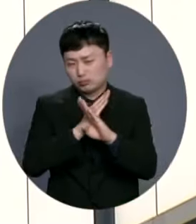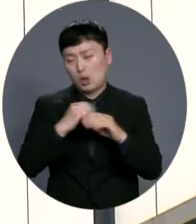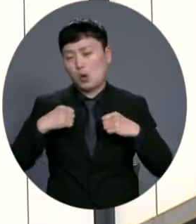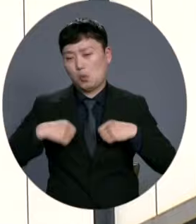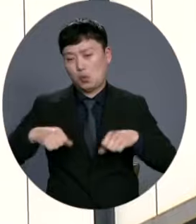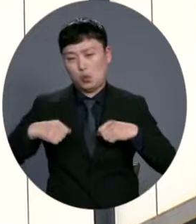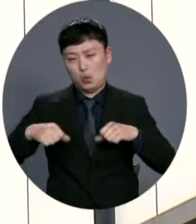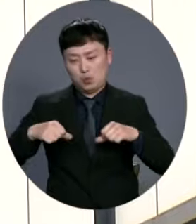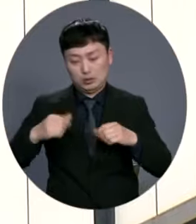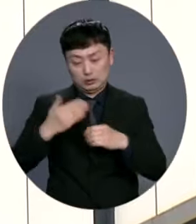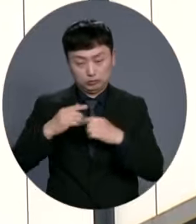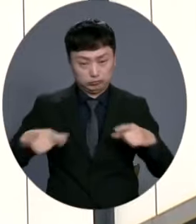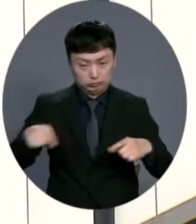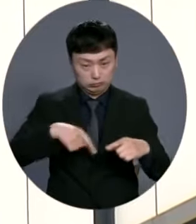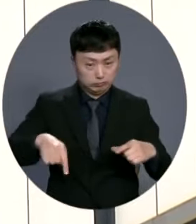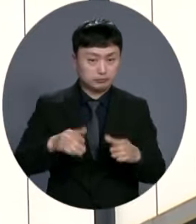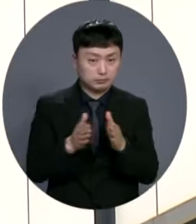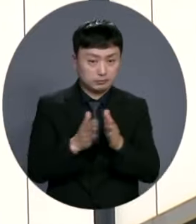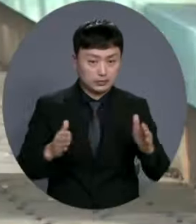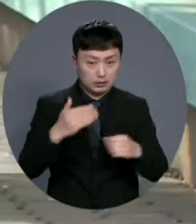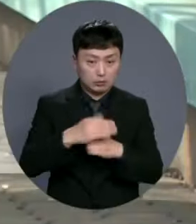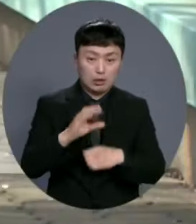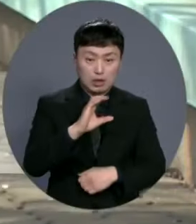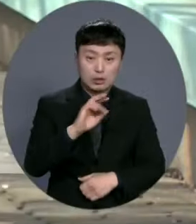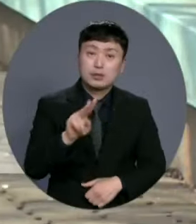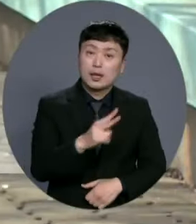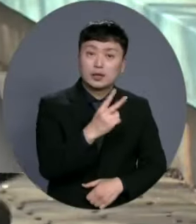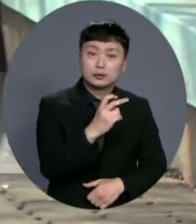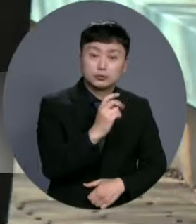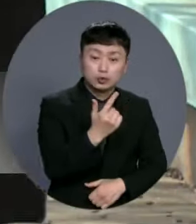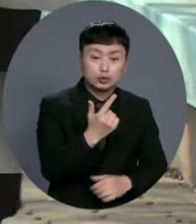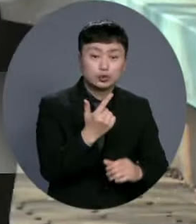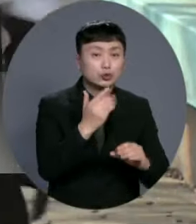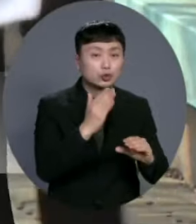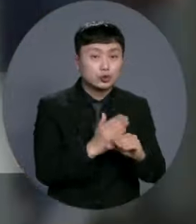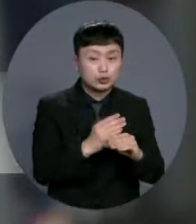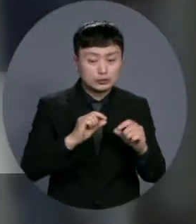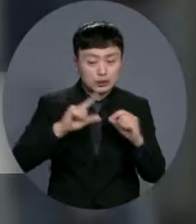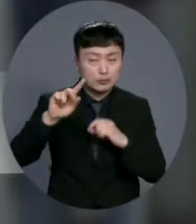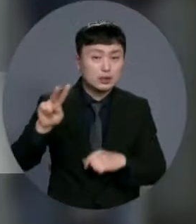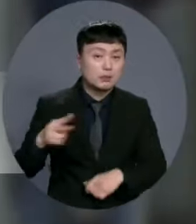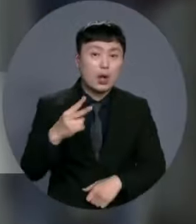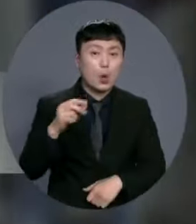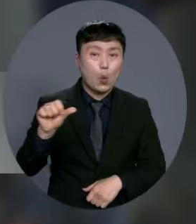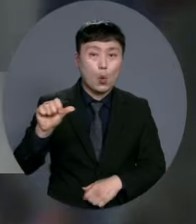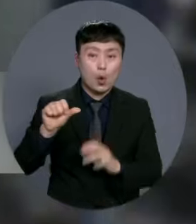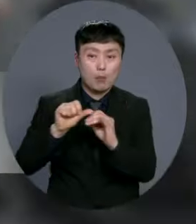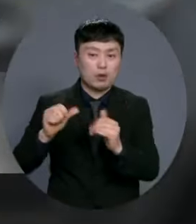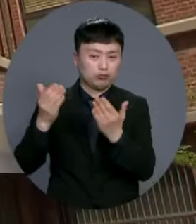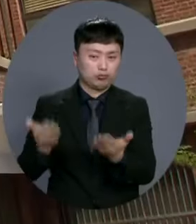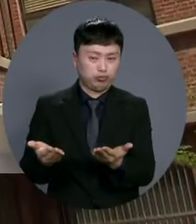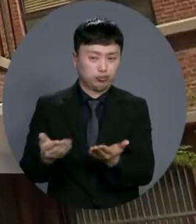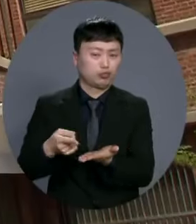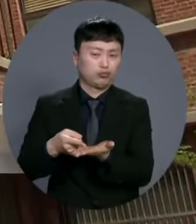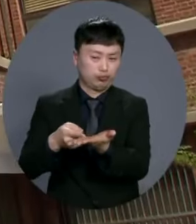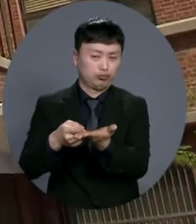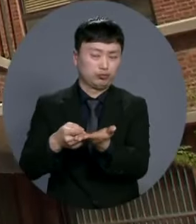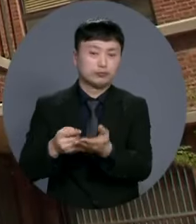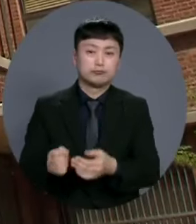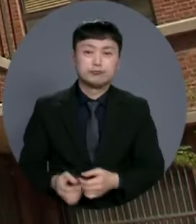시작했습니다. 대구 가톨릭대 의대생 216명 가운데 대부분인 205명이 휴학계를